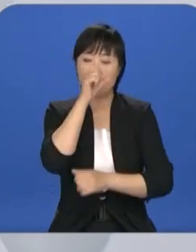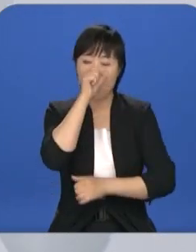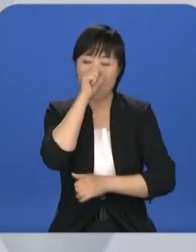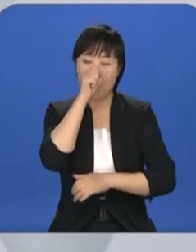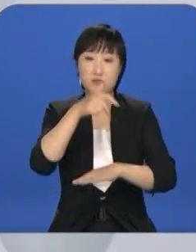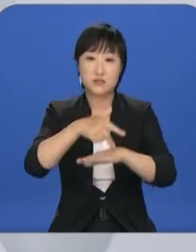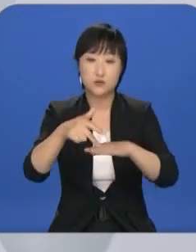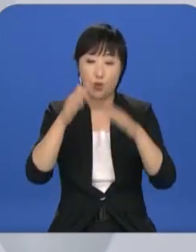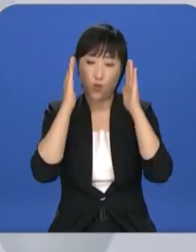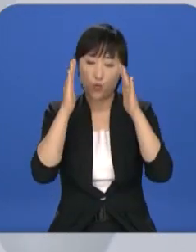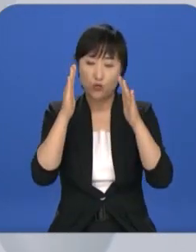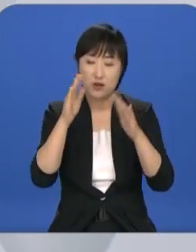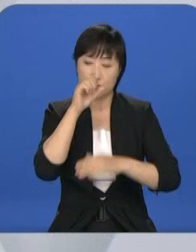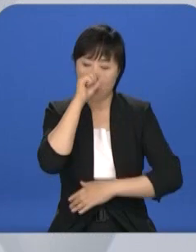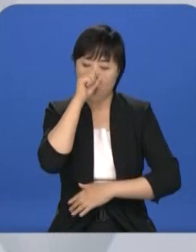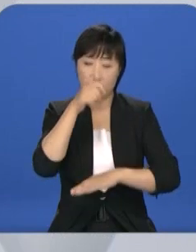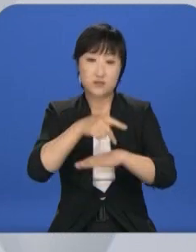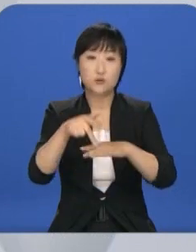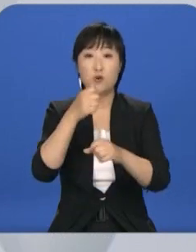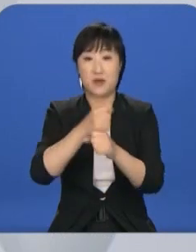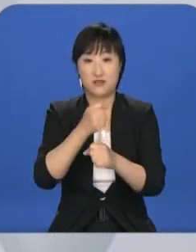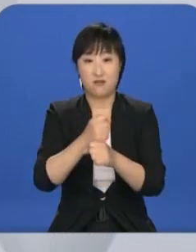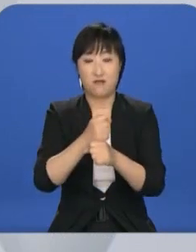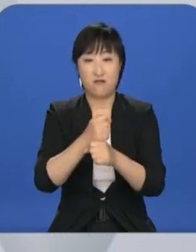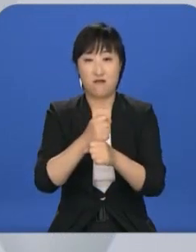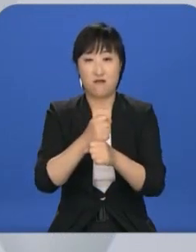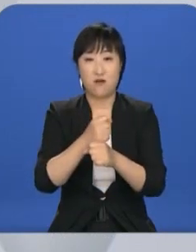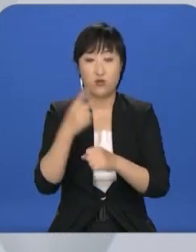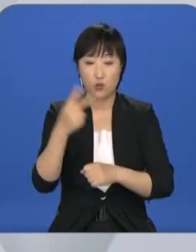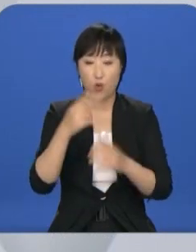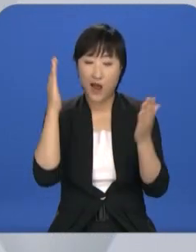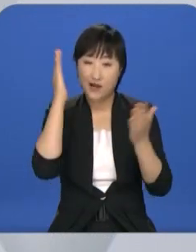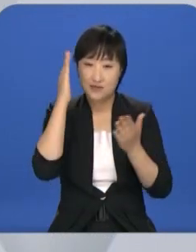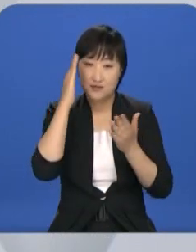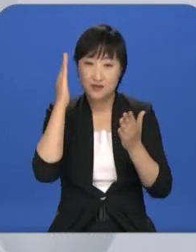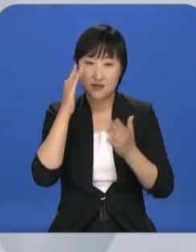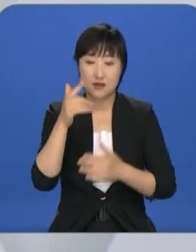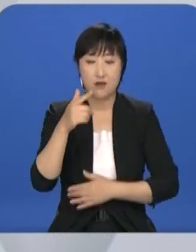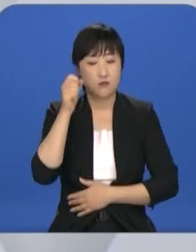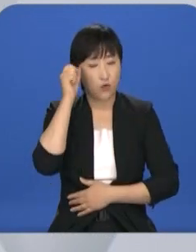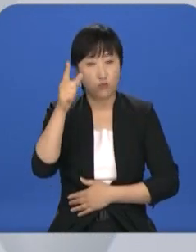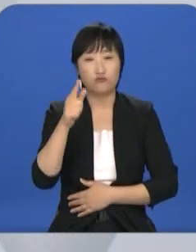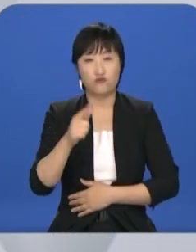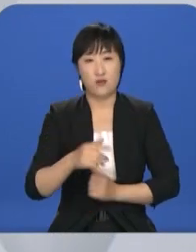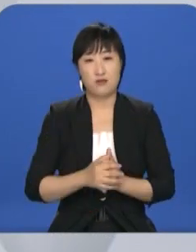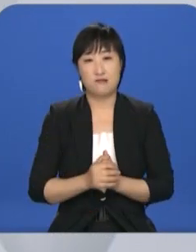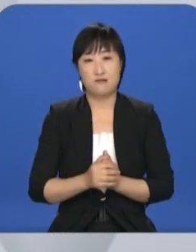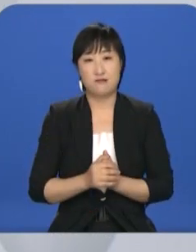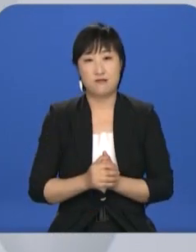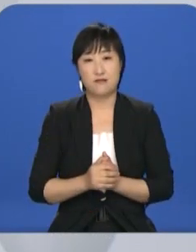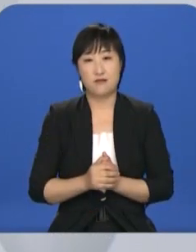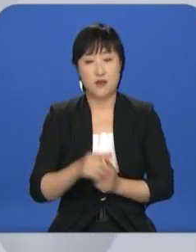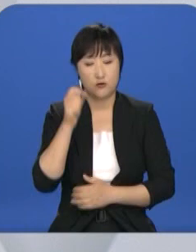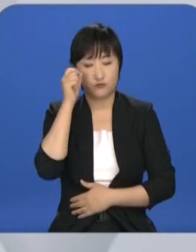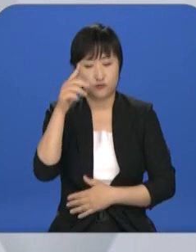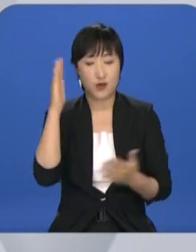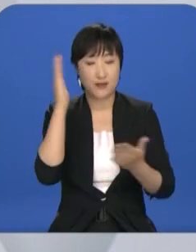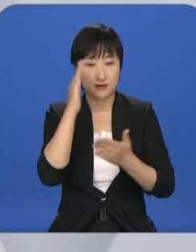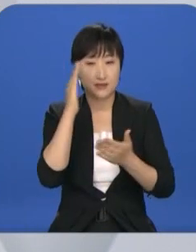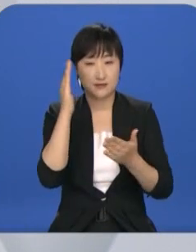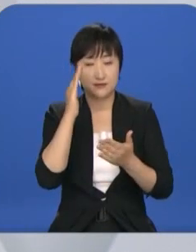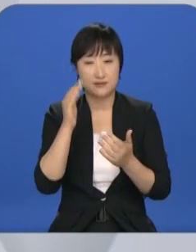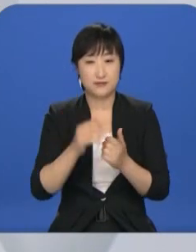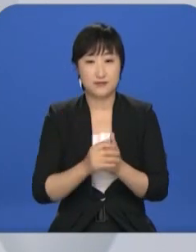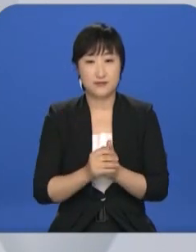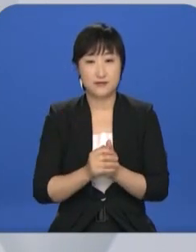진도, 공부하기 좋은 진도를 만들어서 우리 진도 학생들이 아주 우수합니다. 이런 우수한